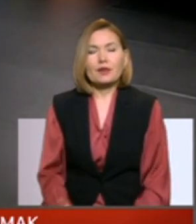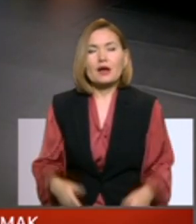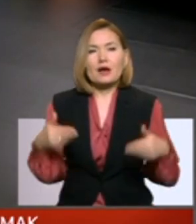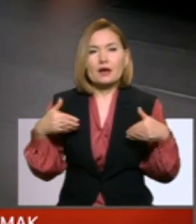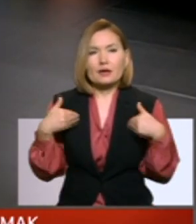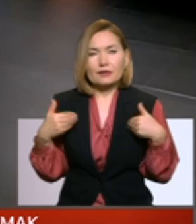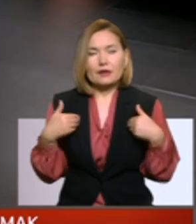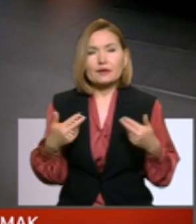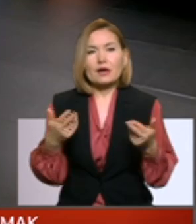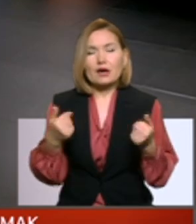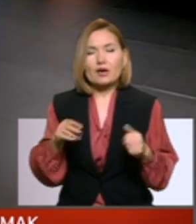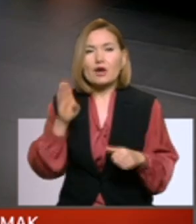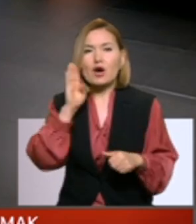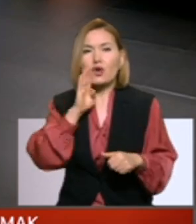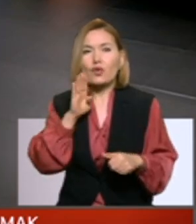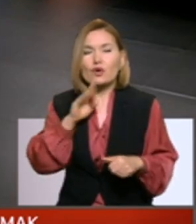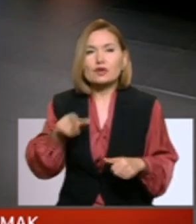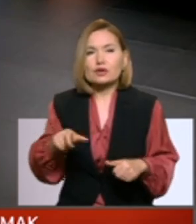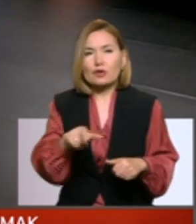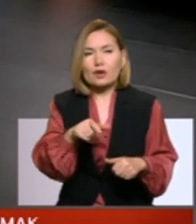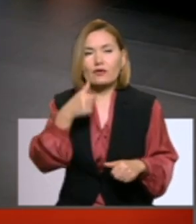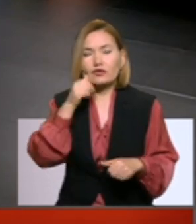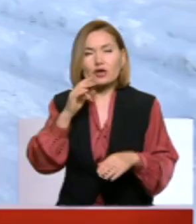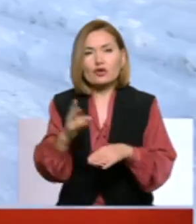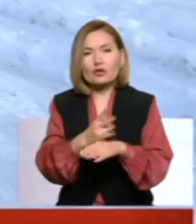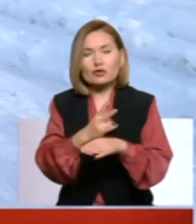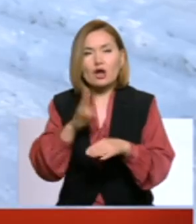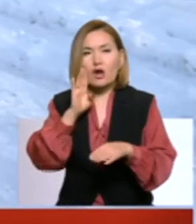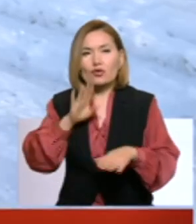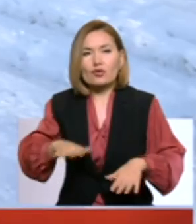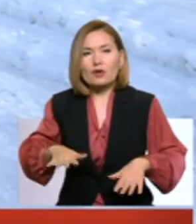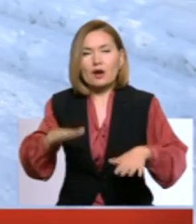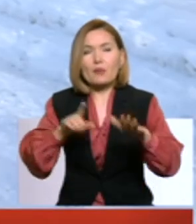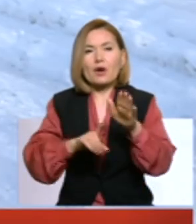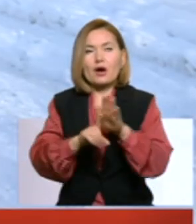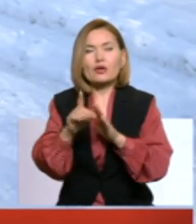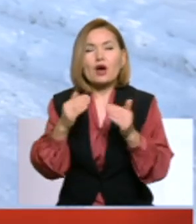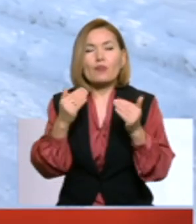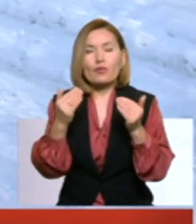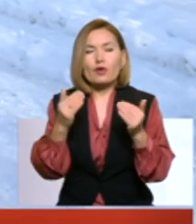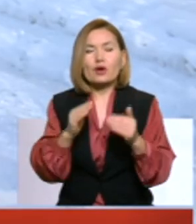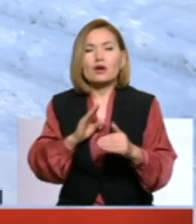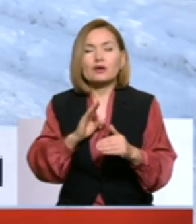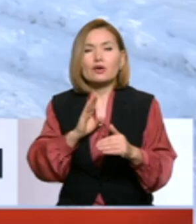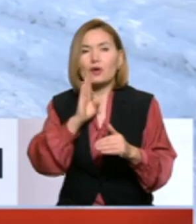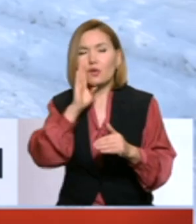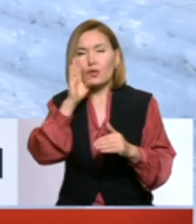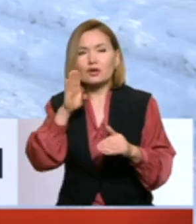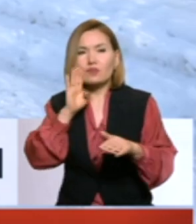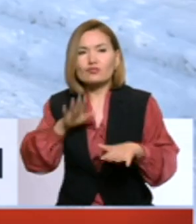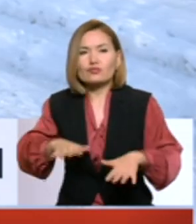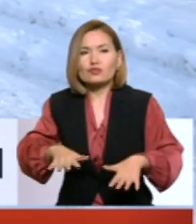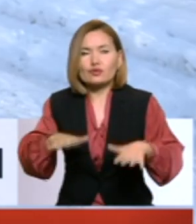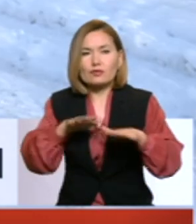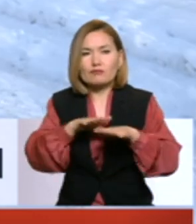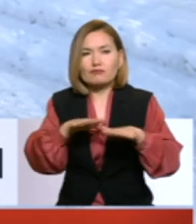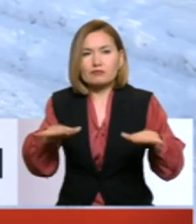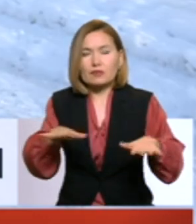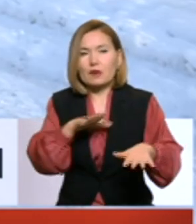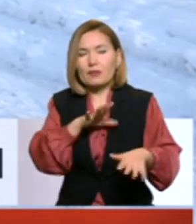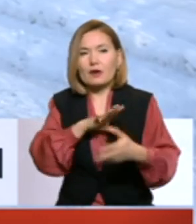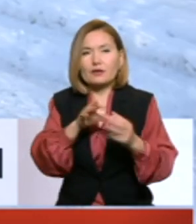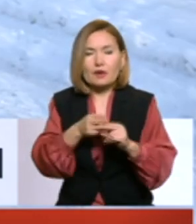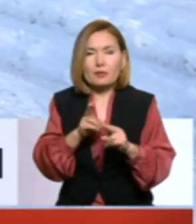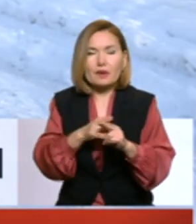Армағайын, я мөлдір өзен суы өткен түнде көтеріле бастаған. Бүгін таңертең арнасынан асқан су жағаға жайылды. Табиғи жағдайға